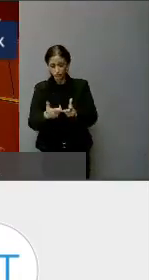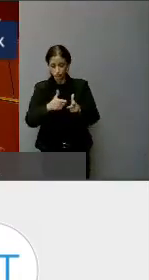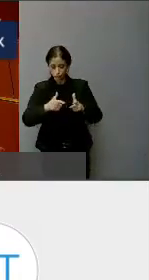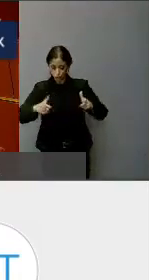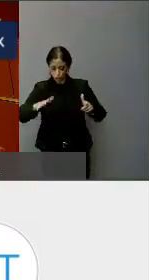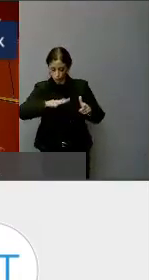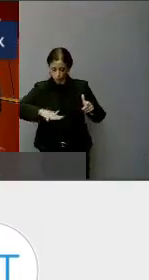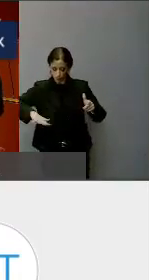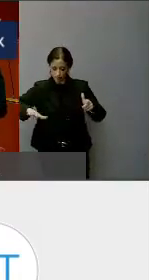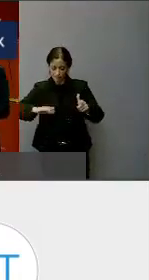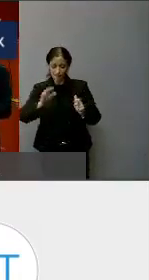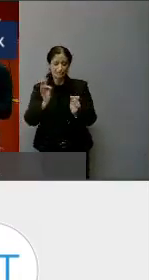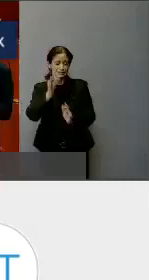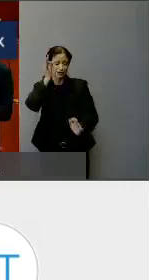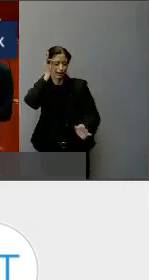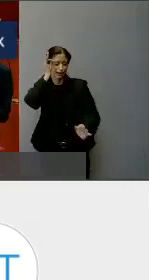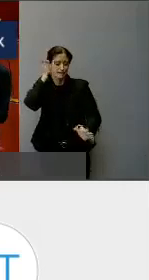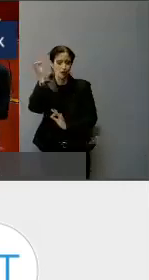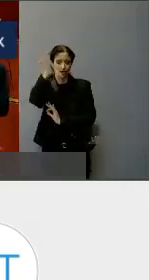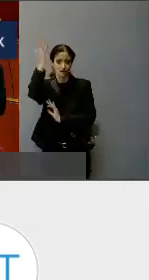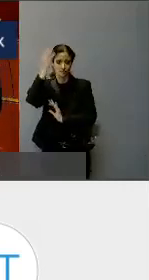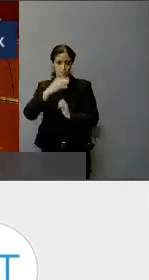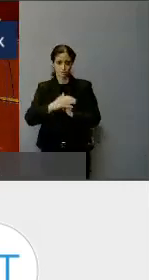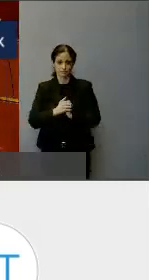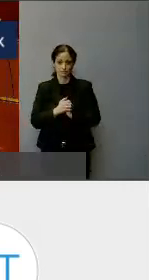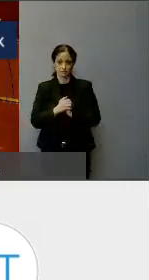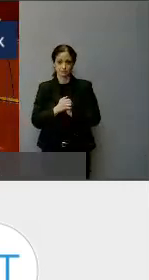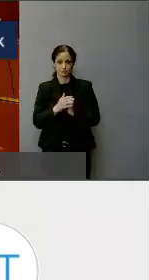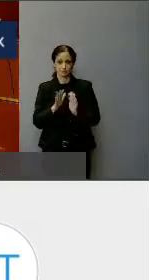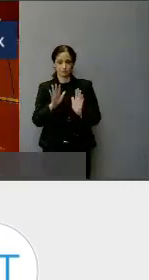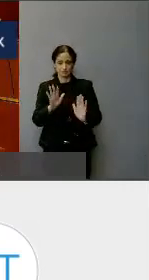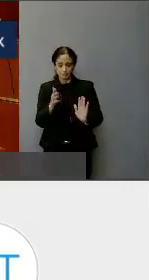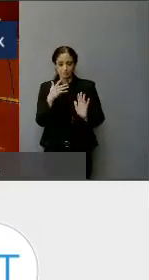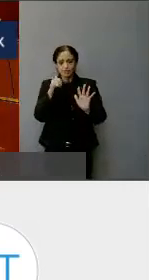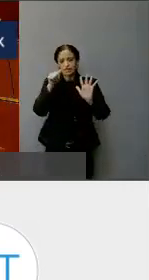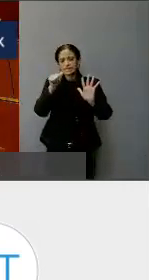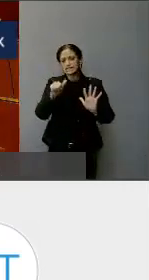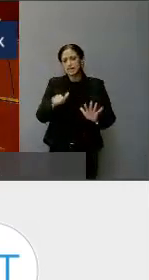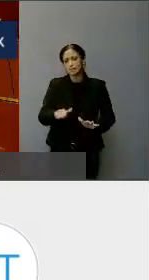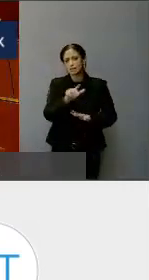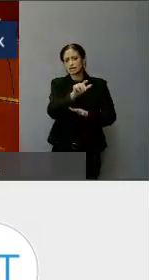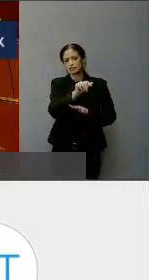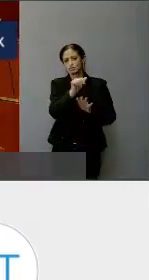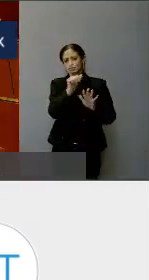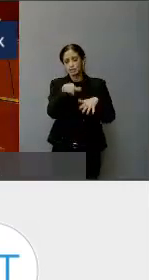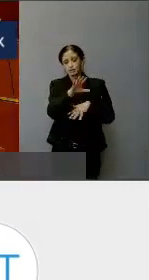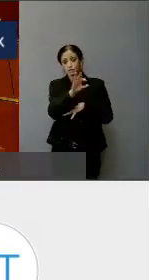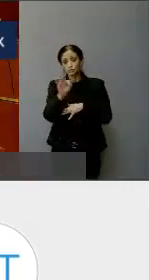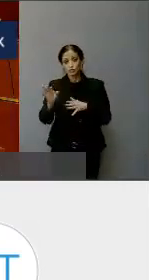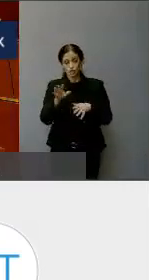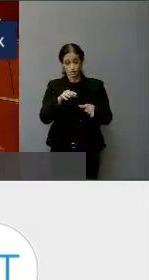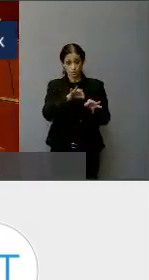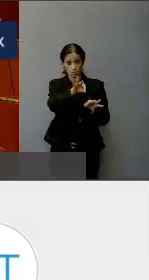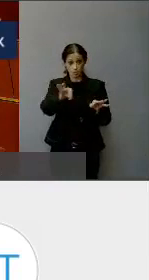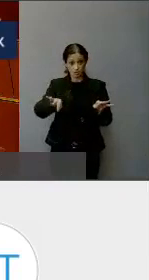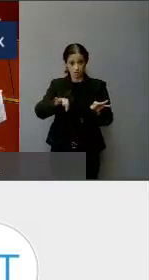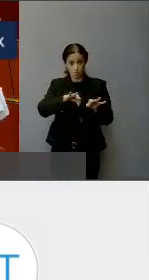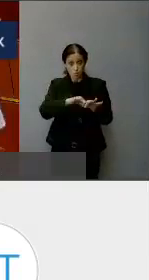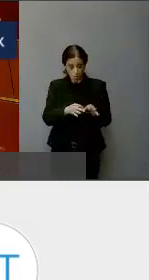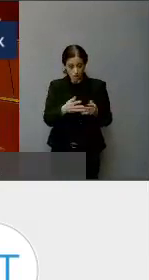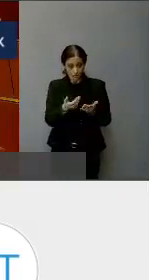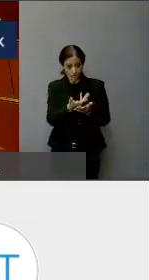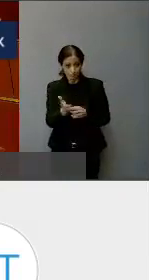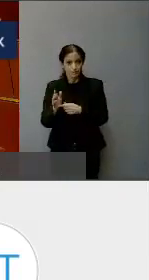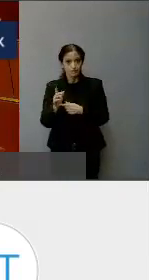se non in misura episodica ricostruiamo 6.500 metri quadri di nuova costruzione in più gli edifici diruti equa a